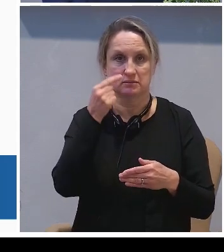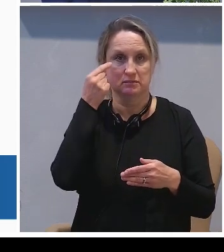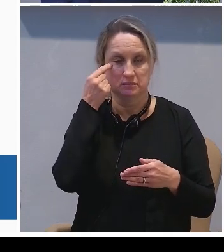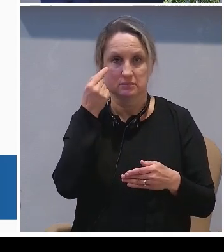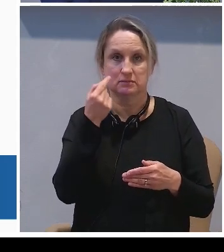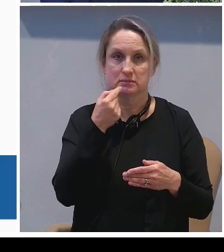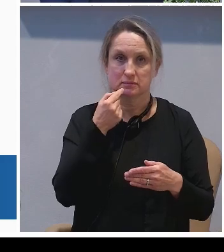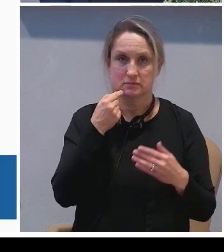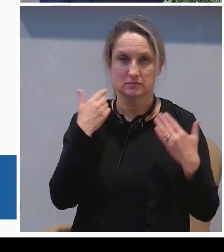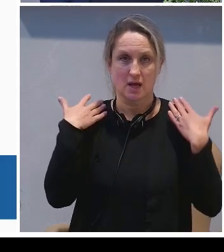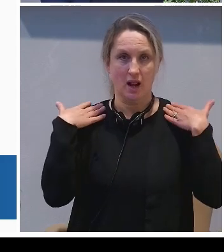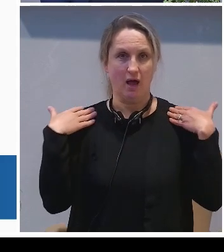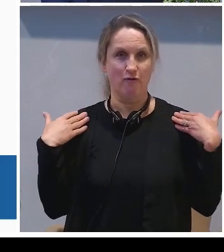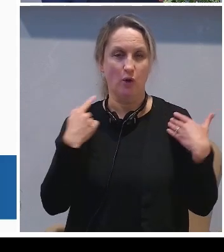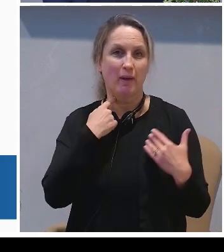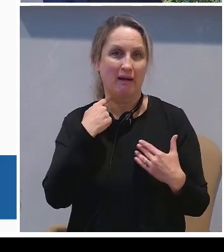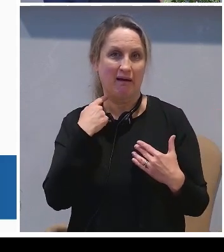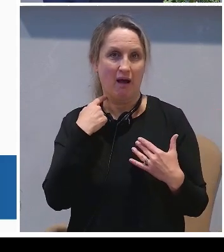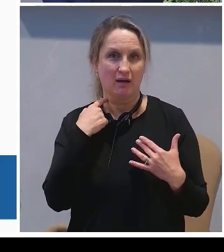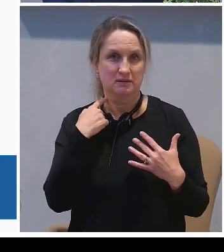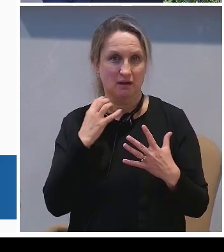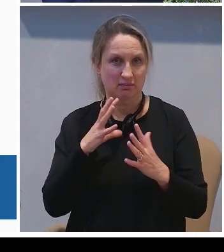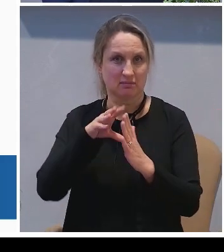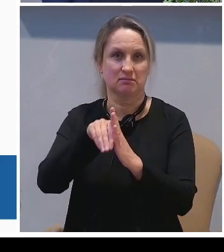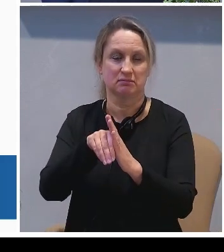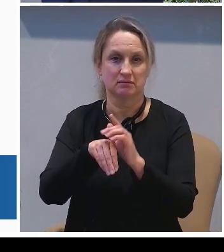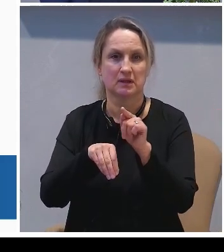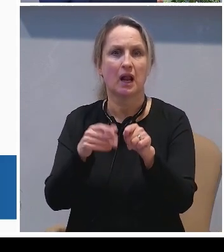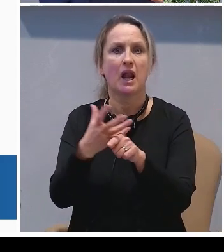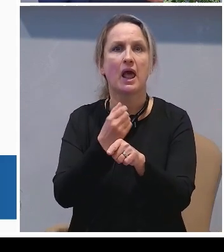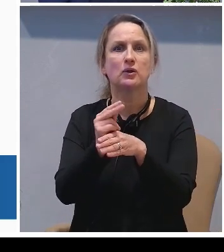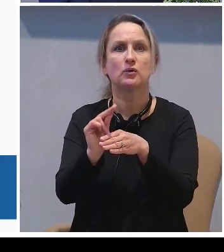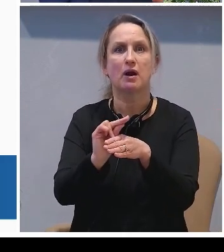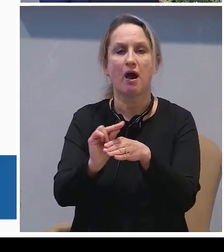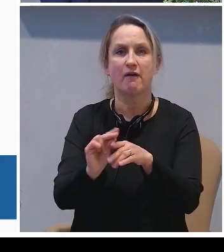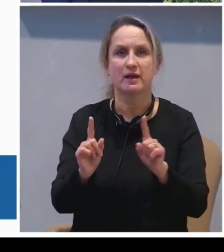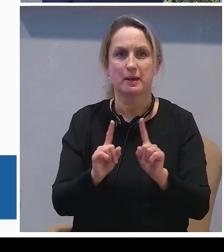involved, õlavöötmelihased. Ja which siin does on not occur leitud in other selline muscular ravim